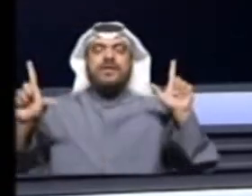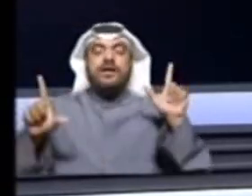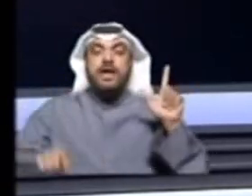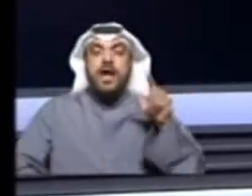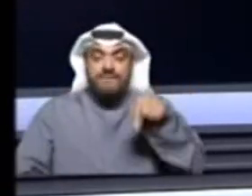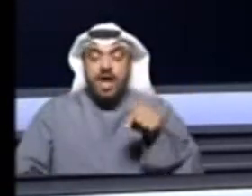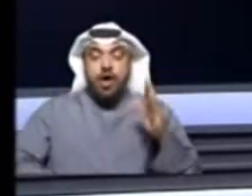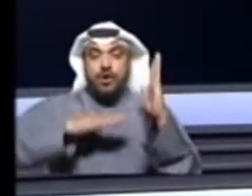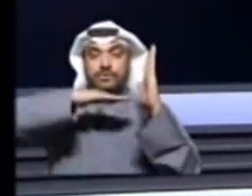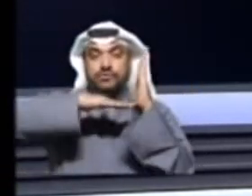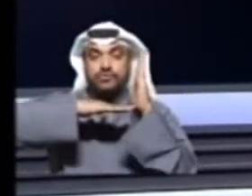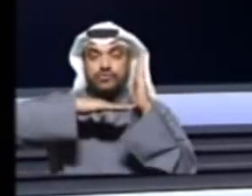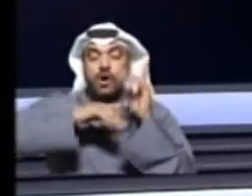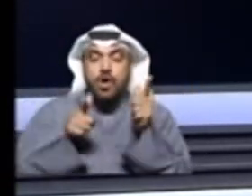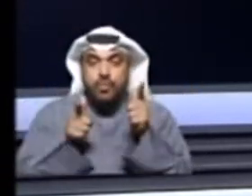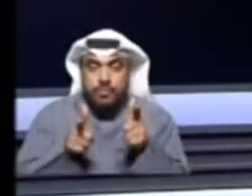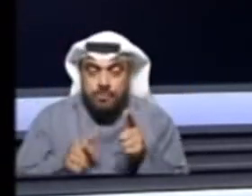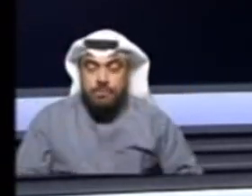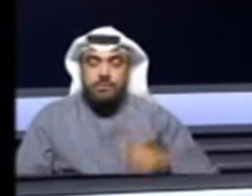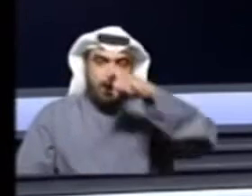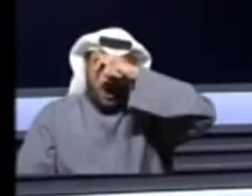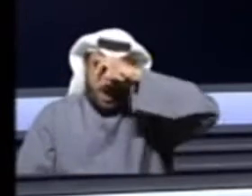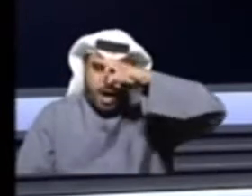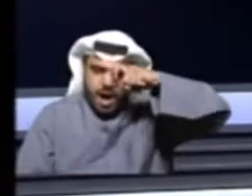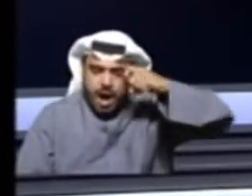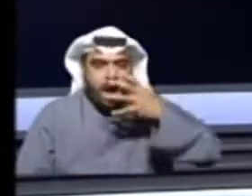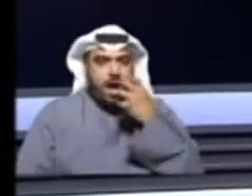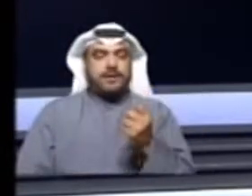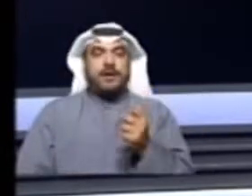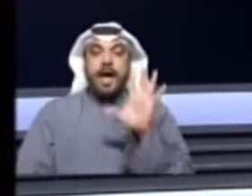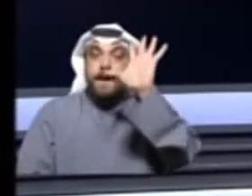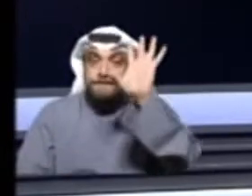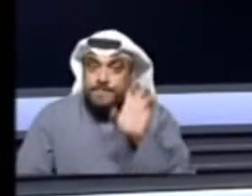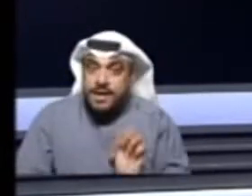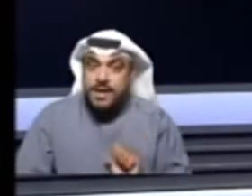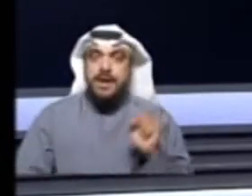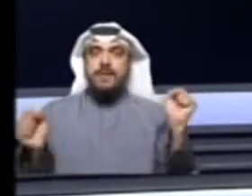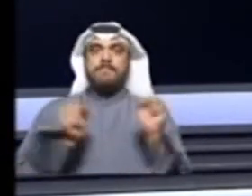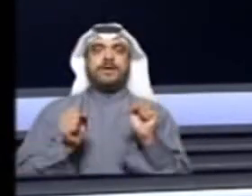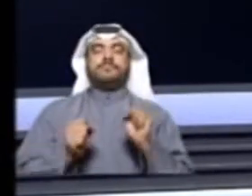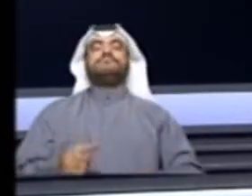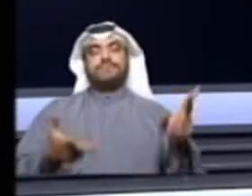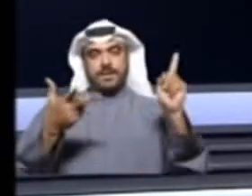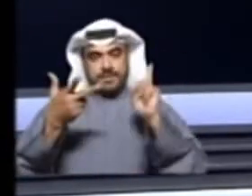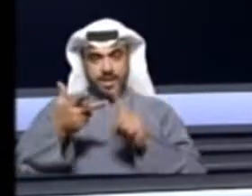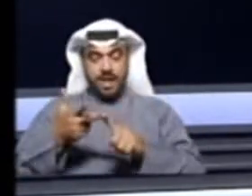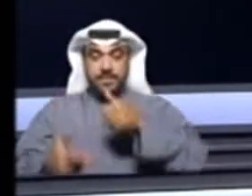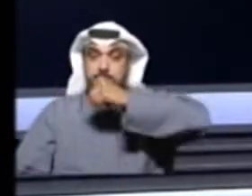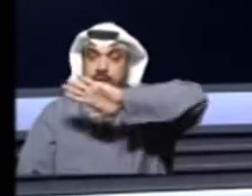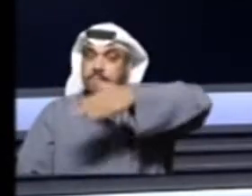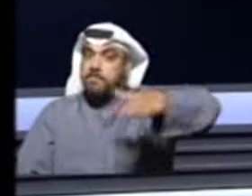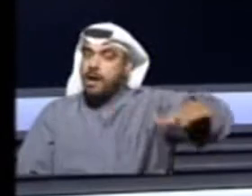تكون بشكل عام أجواء مستقرة وأجواء هادية، خاصة حق الأجواء البحرية كذلك راح تكون خلال اليومين القادمين